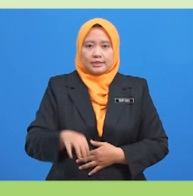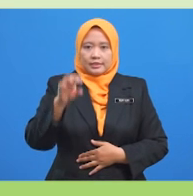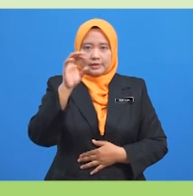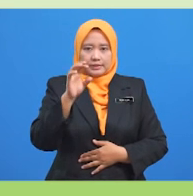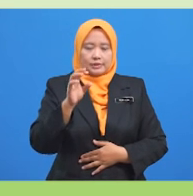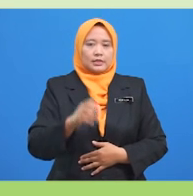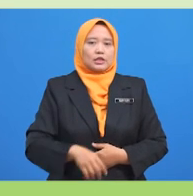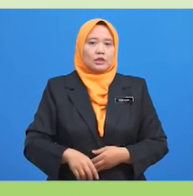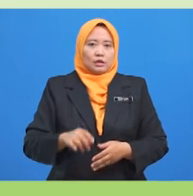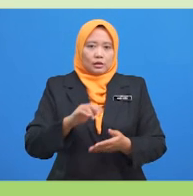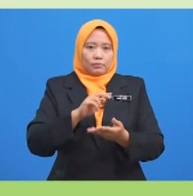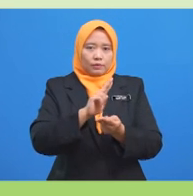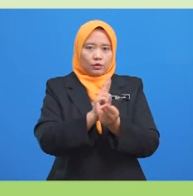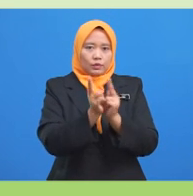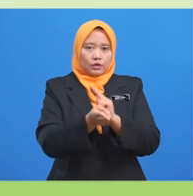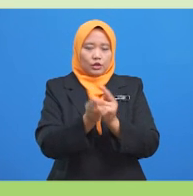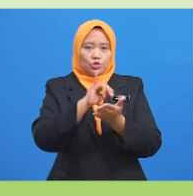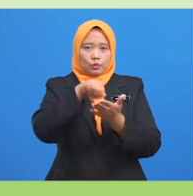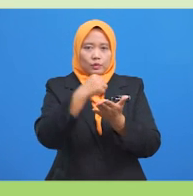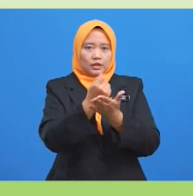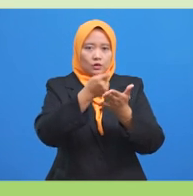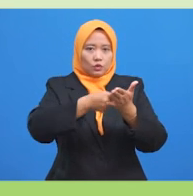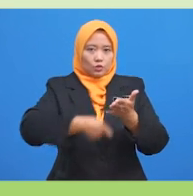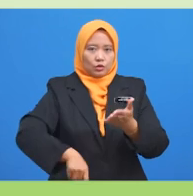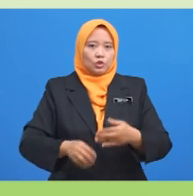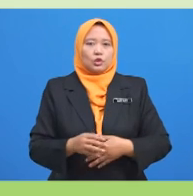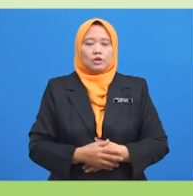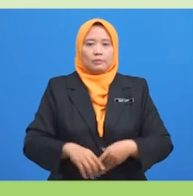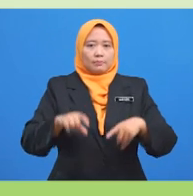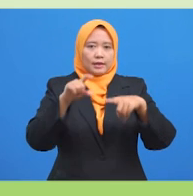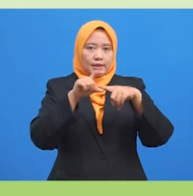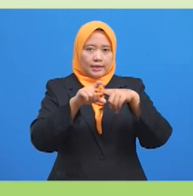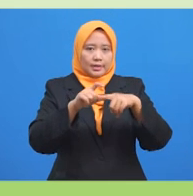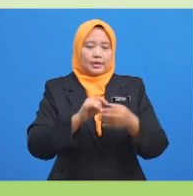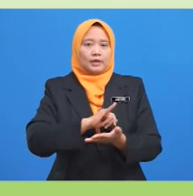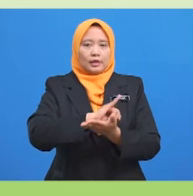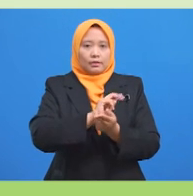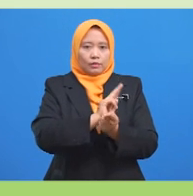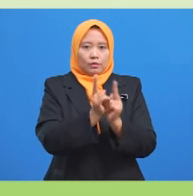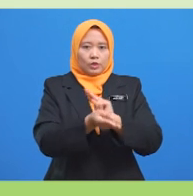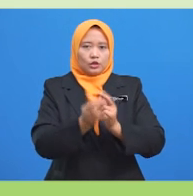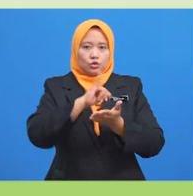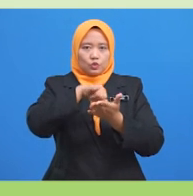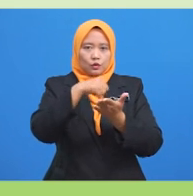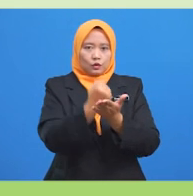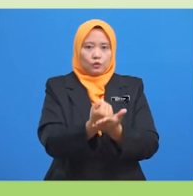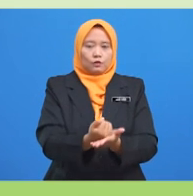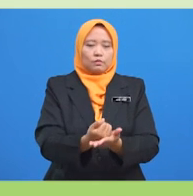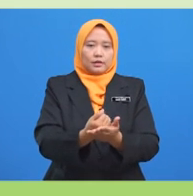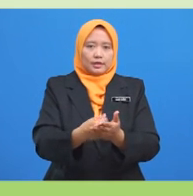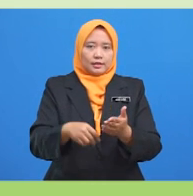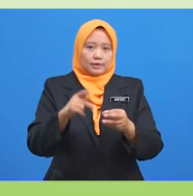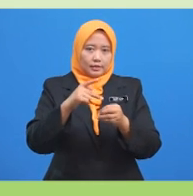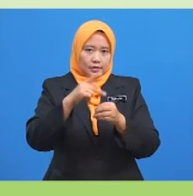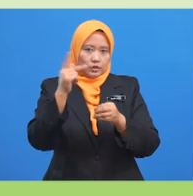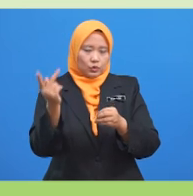kos marginal. Rumus bagi kos marginal ialah perubahan jumlah kos dibahagikan